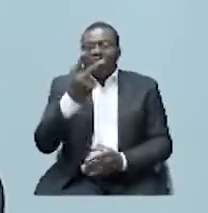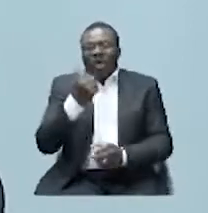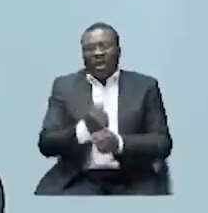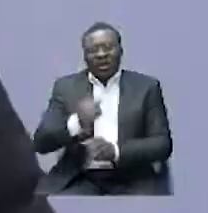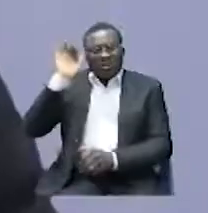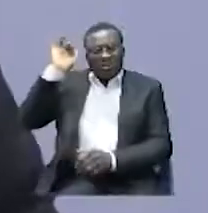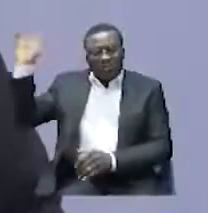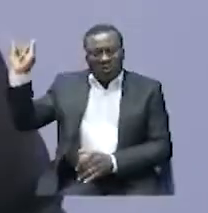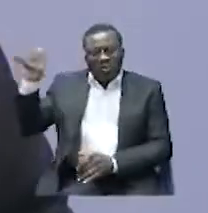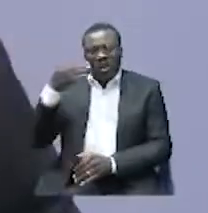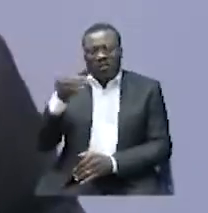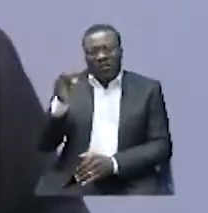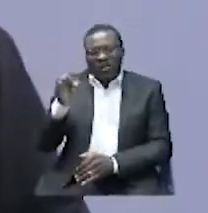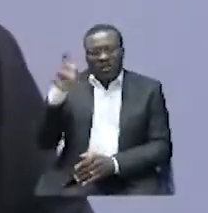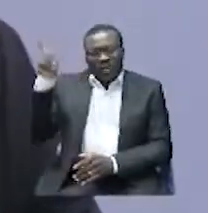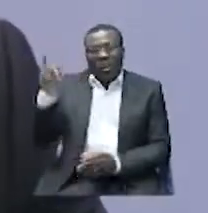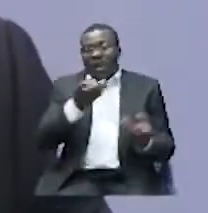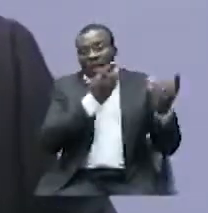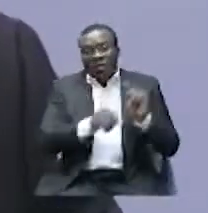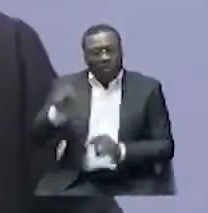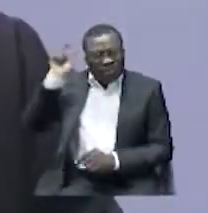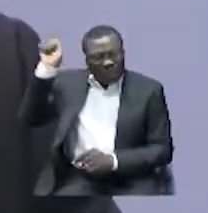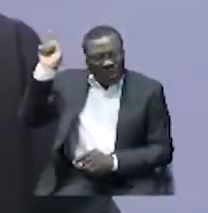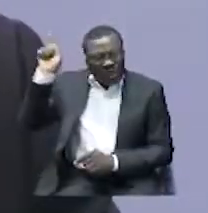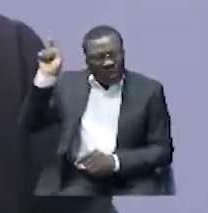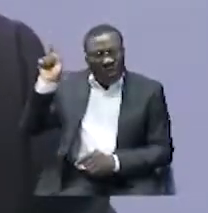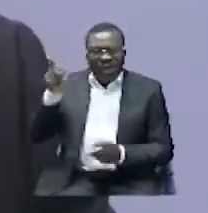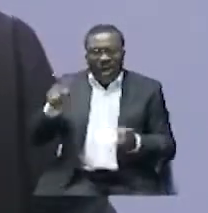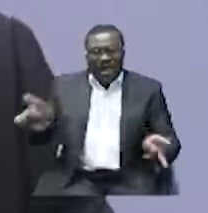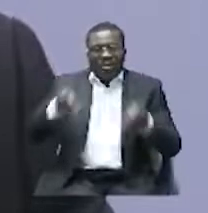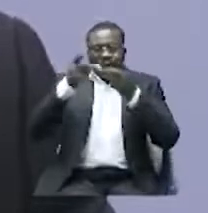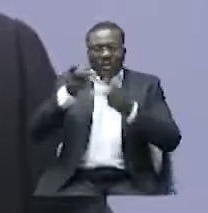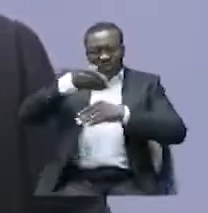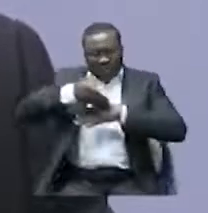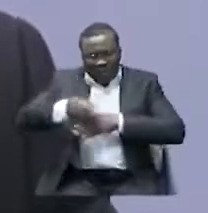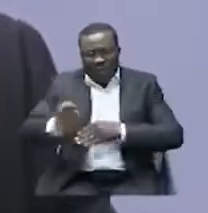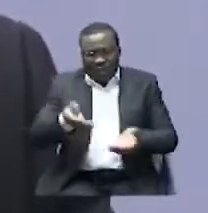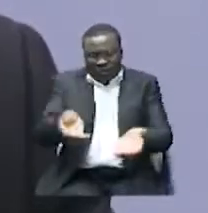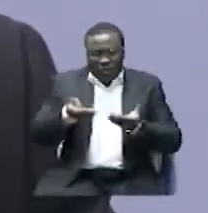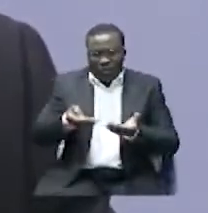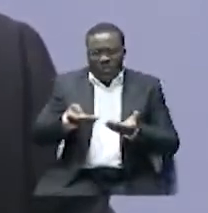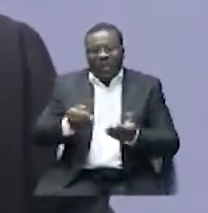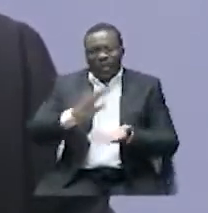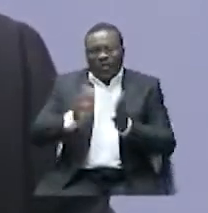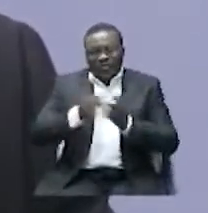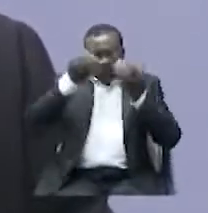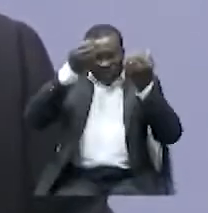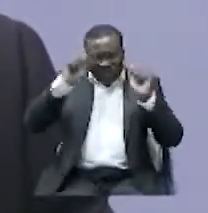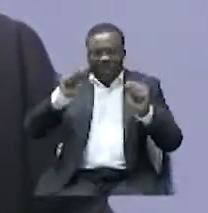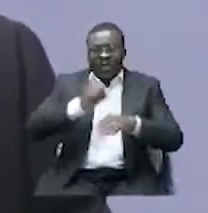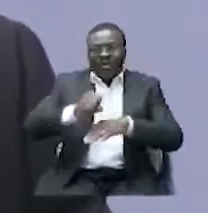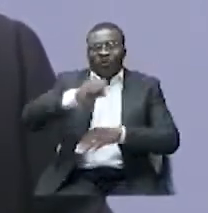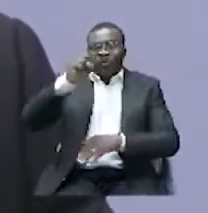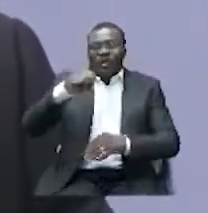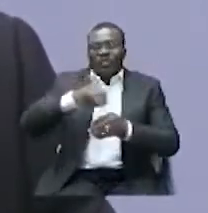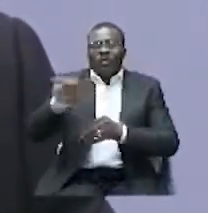en France, et depuis votre exil parisien, vous avez lancé, vous avez dit votre volonté de briguer la magistrature suprême de